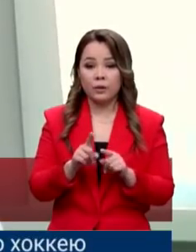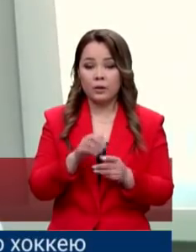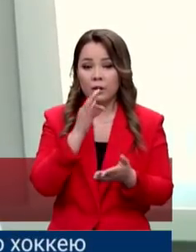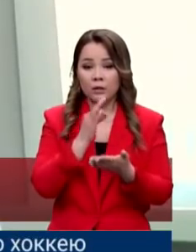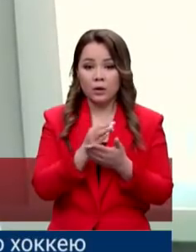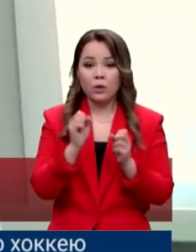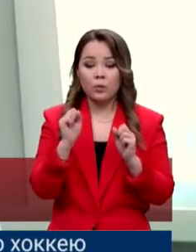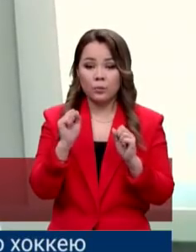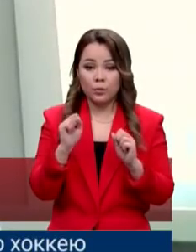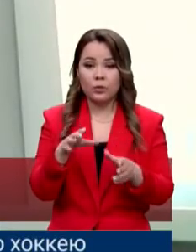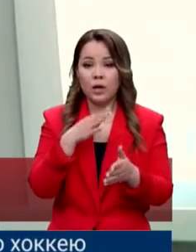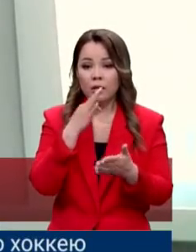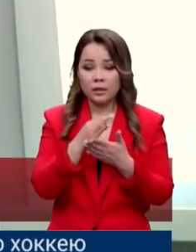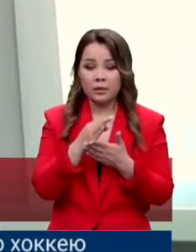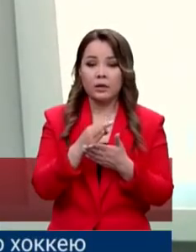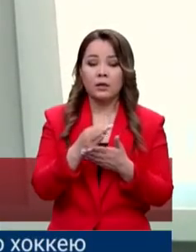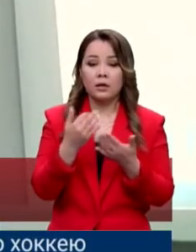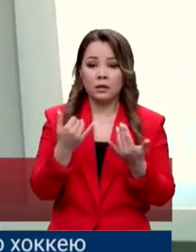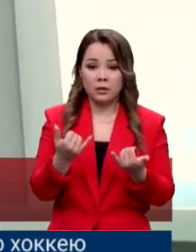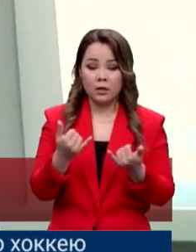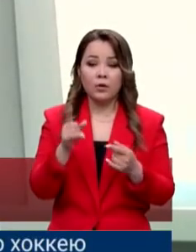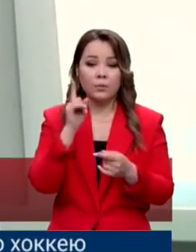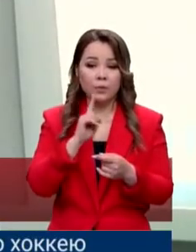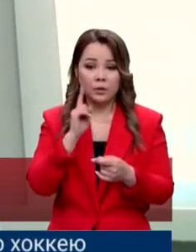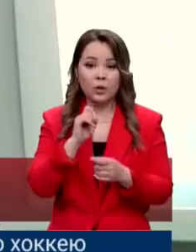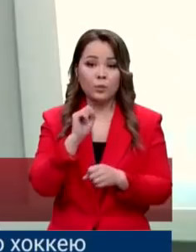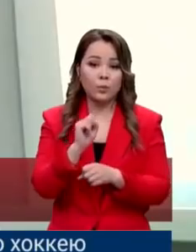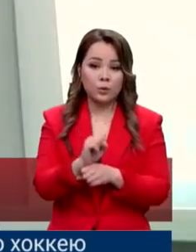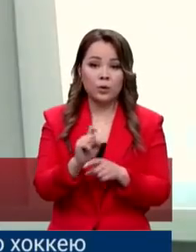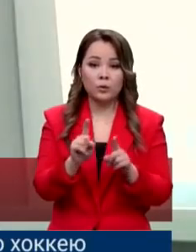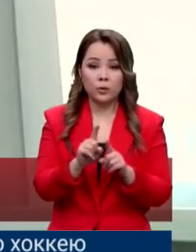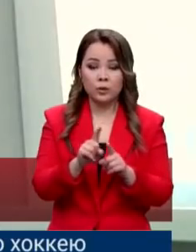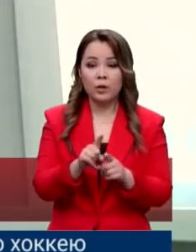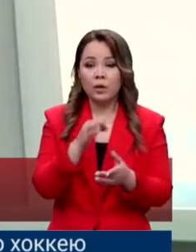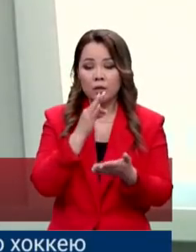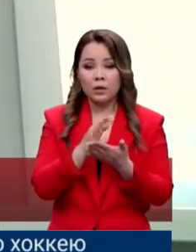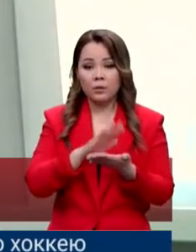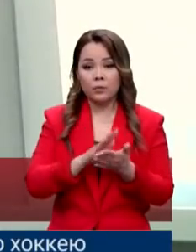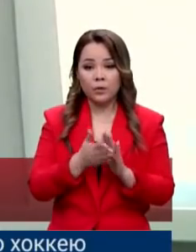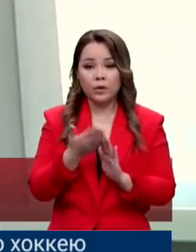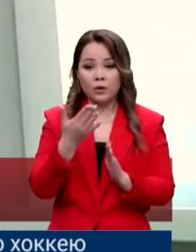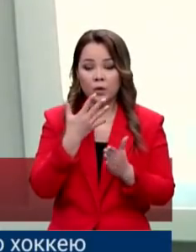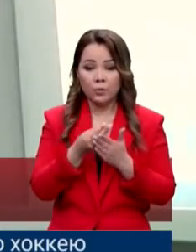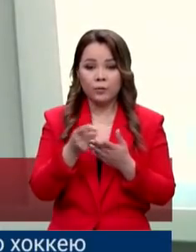дедоларизация болу мүмкін. А қазіргі кезде пока сондай мүмкіндік болмай жатыр бізде, өкінішке